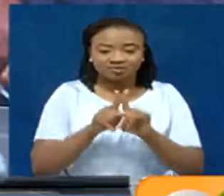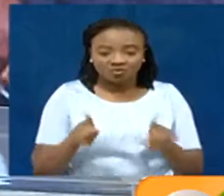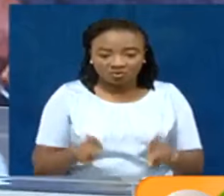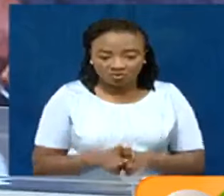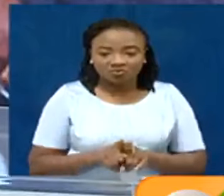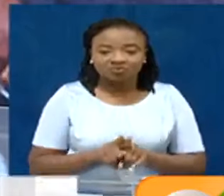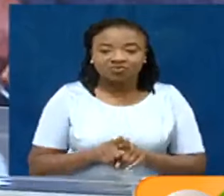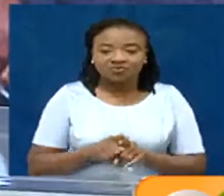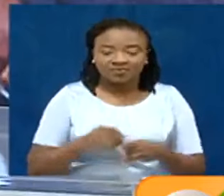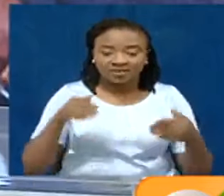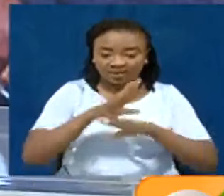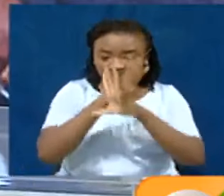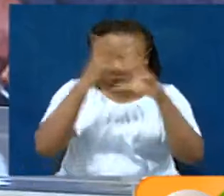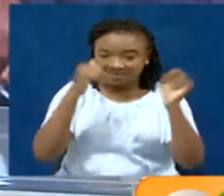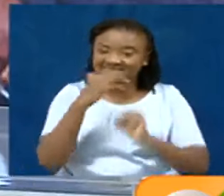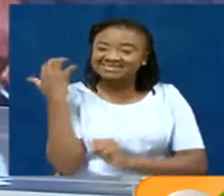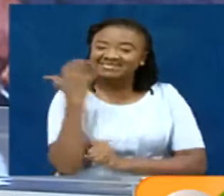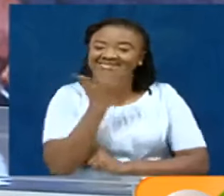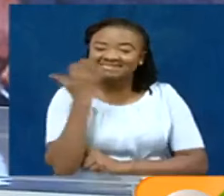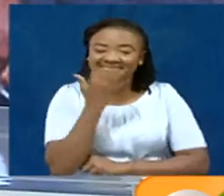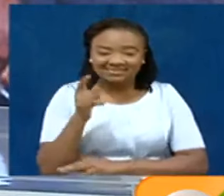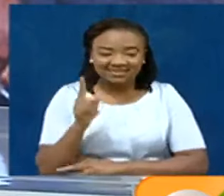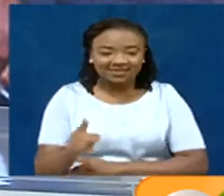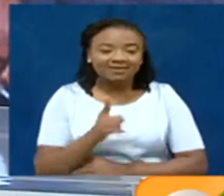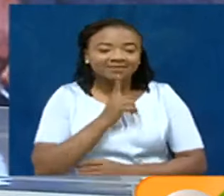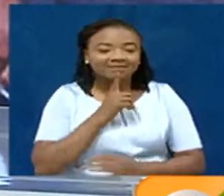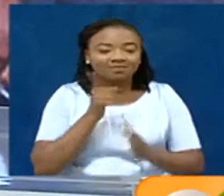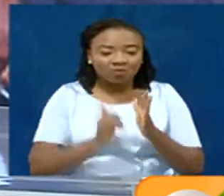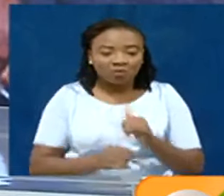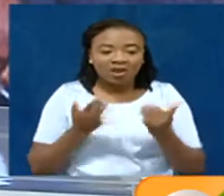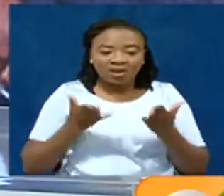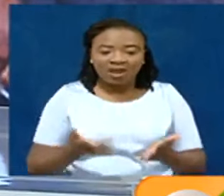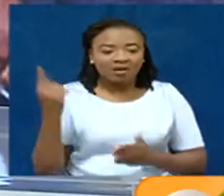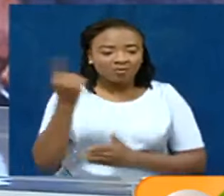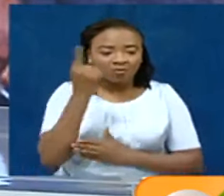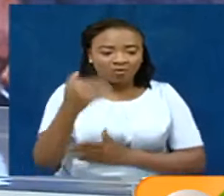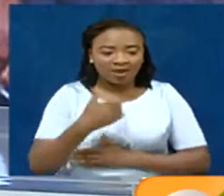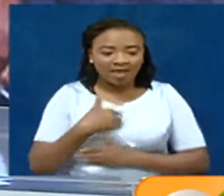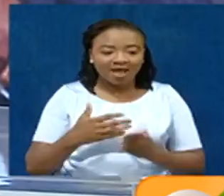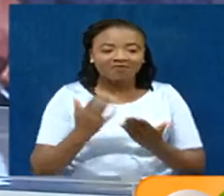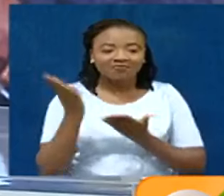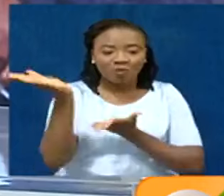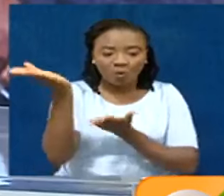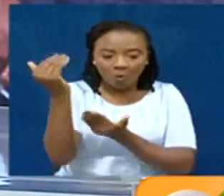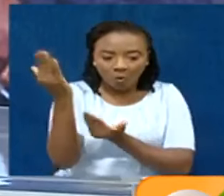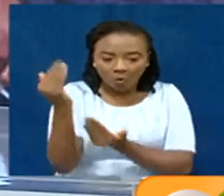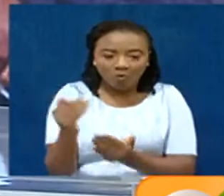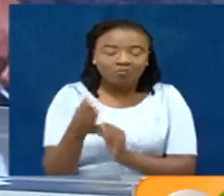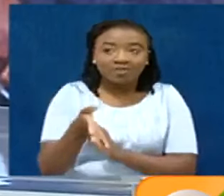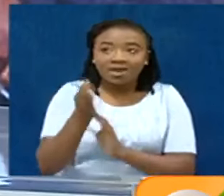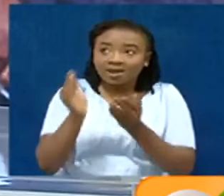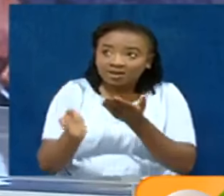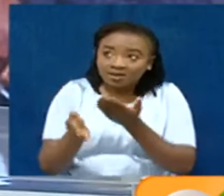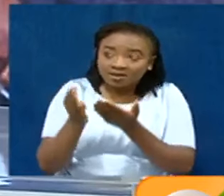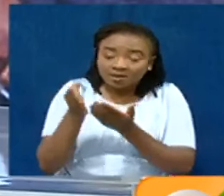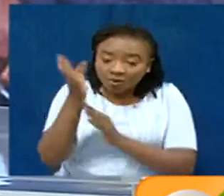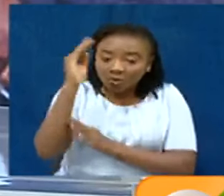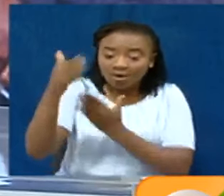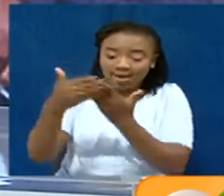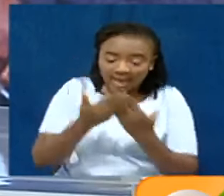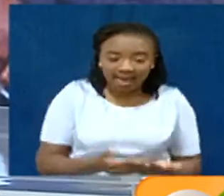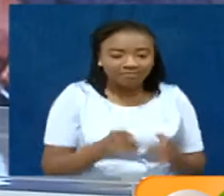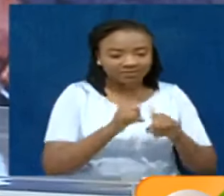Naibu Rais Rigathi Gachagua sasa anasema amesalia tu na matumaini ya Mungu na haki ya idara ya mahakama ili